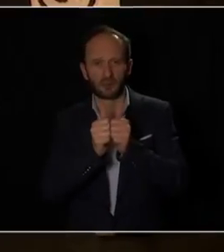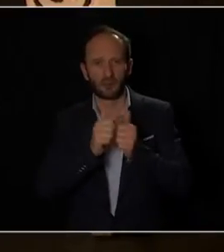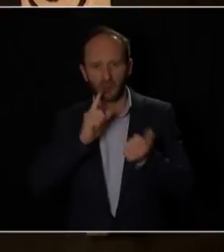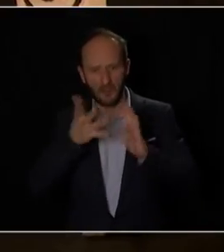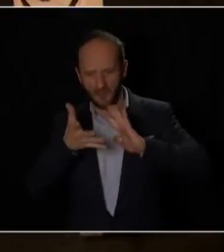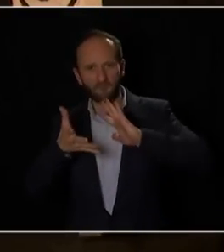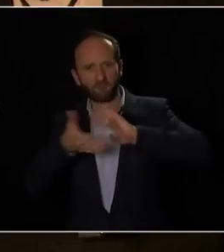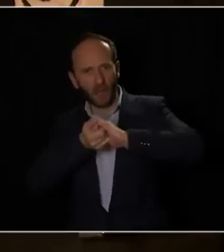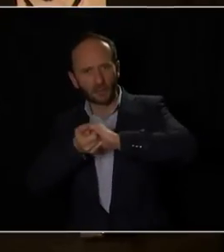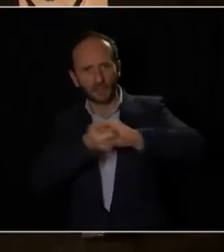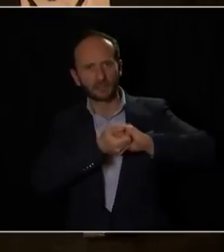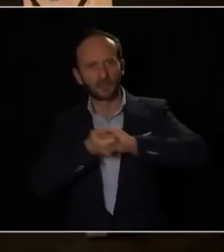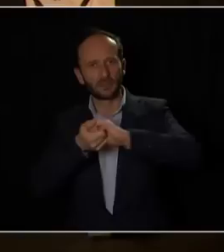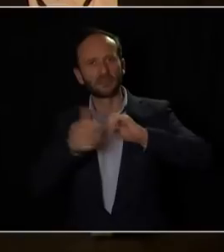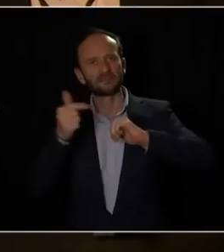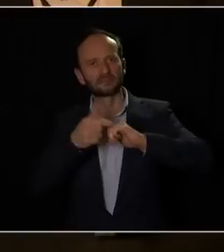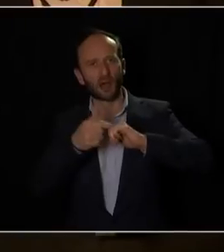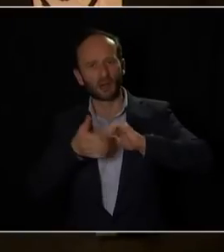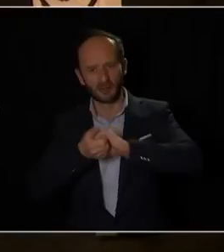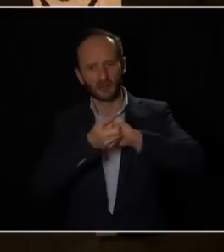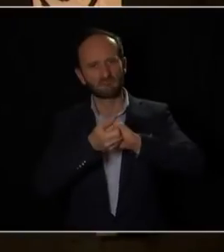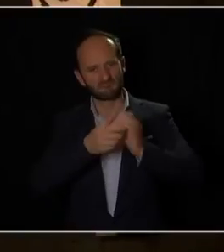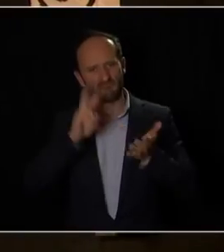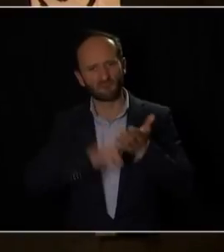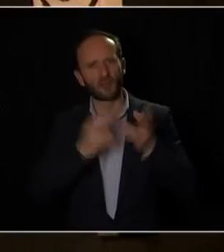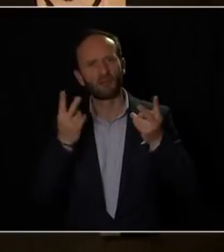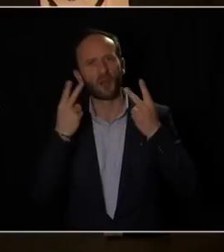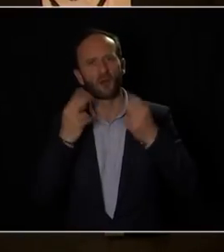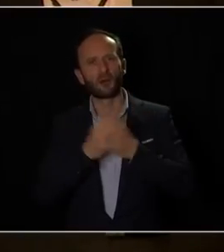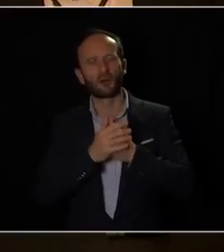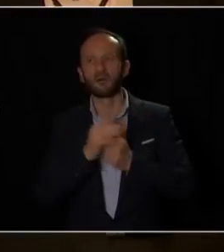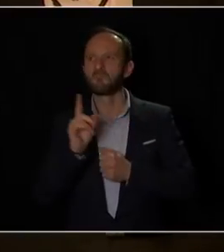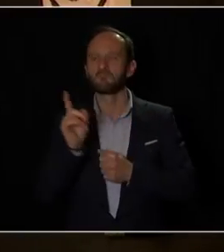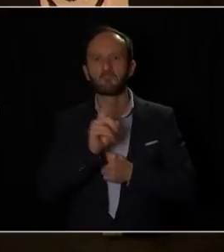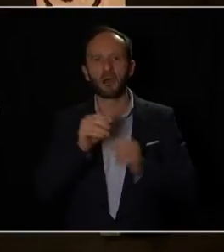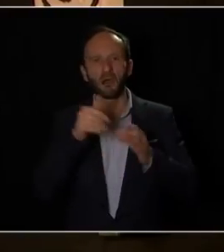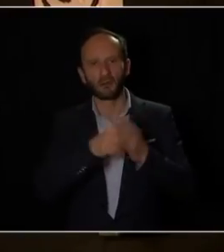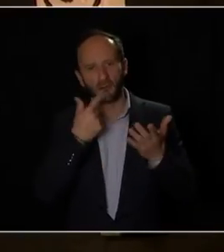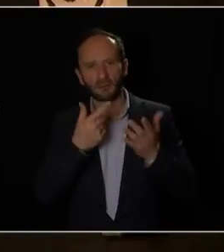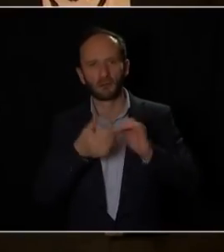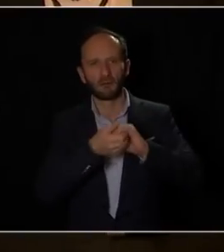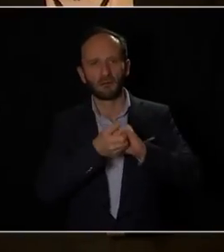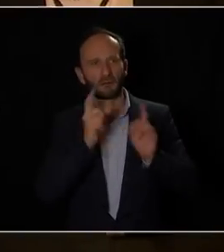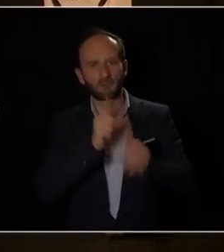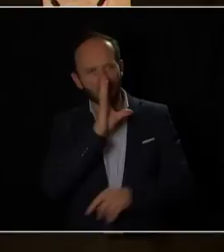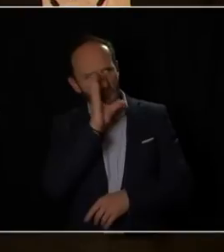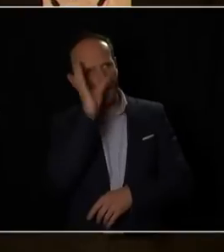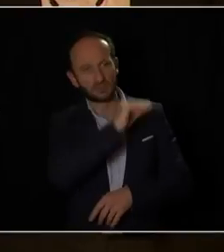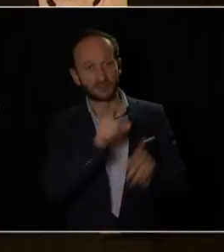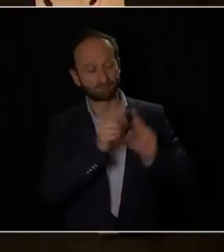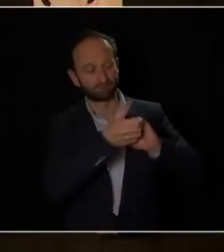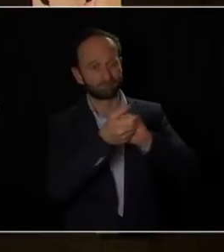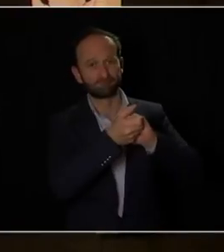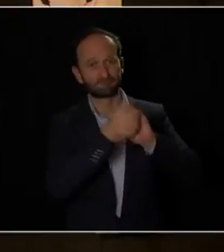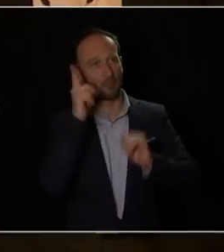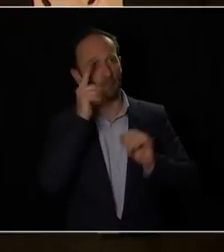fraternité pour en faire un bien réel et non pas l'éternel oublié de la devise républicaine.